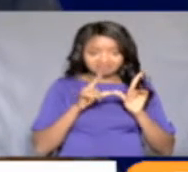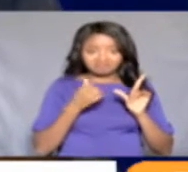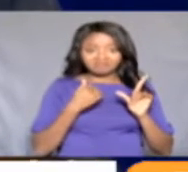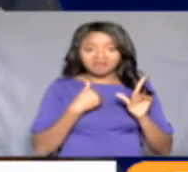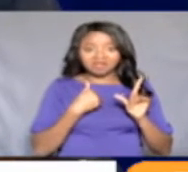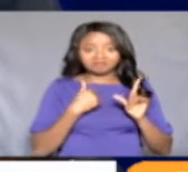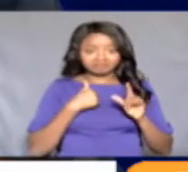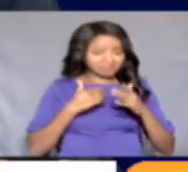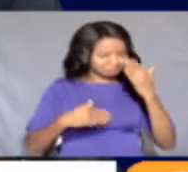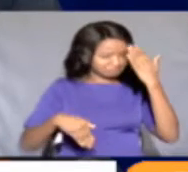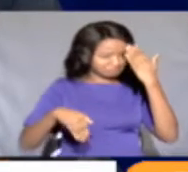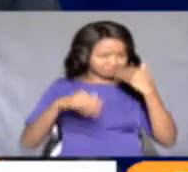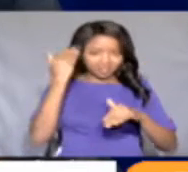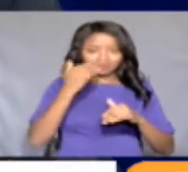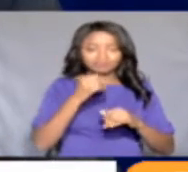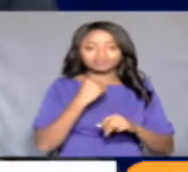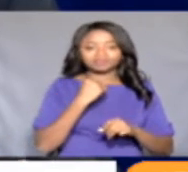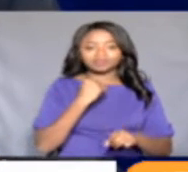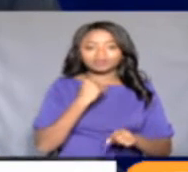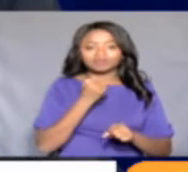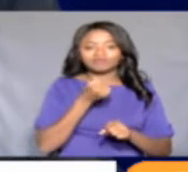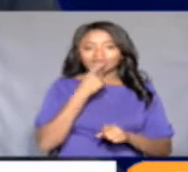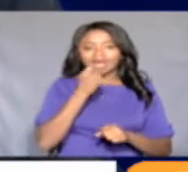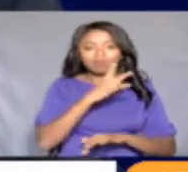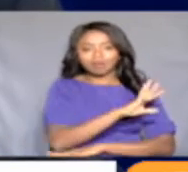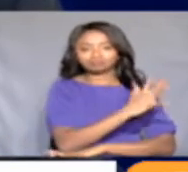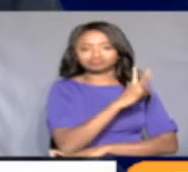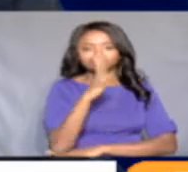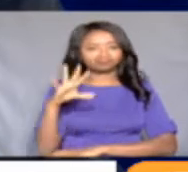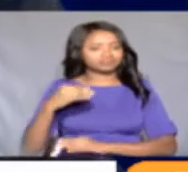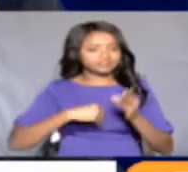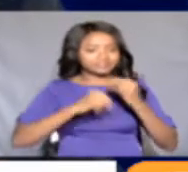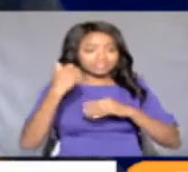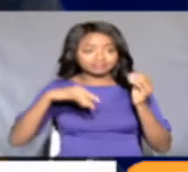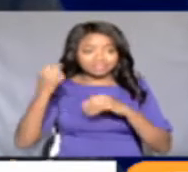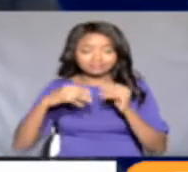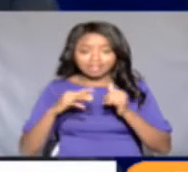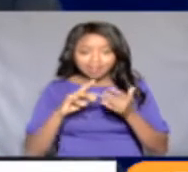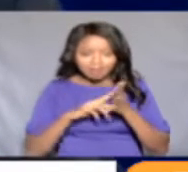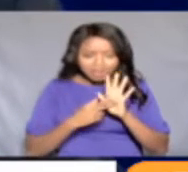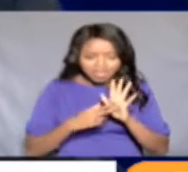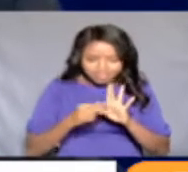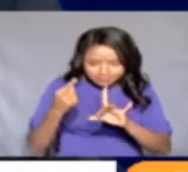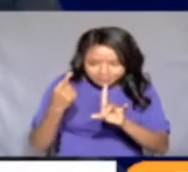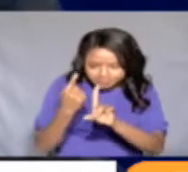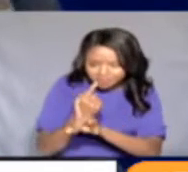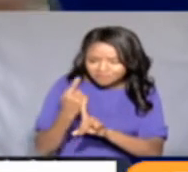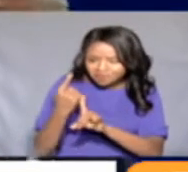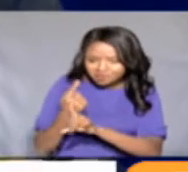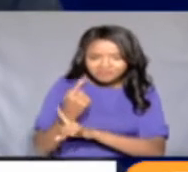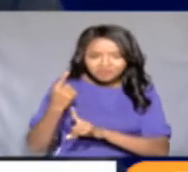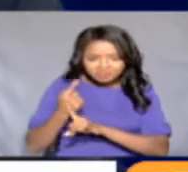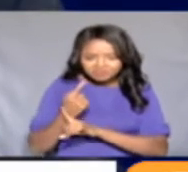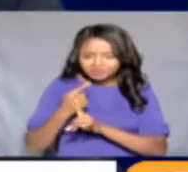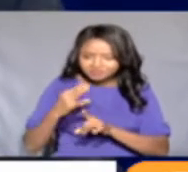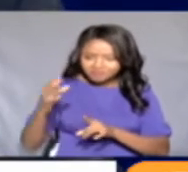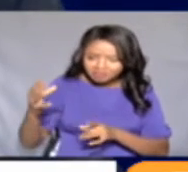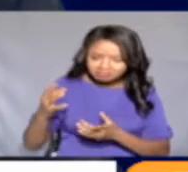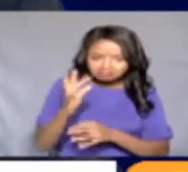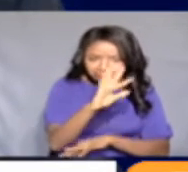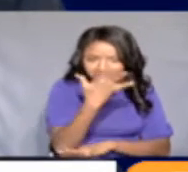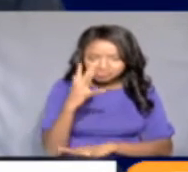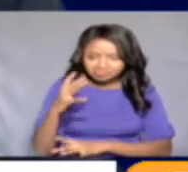kuhusu kufanya kazi ya miti shamba. Lazima uchukue miti kadha wa kadha upeleke kwa sampling.